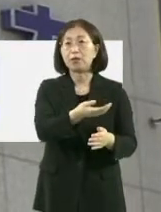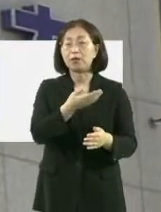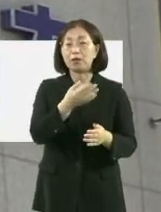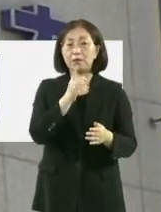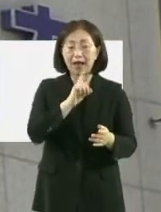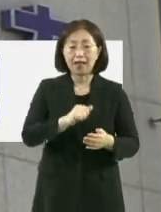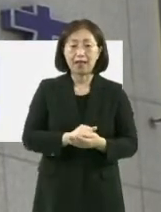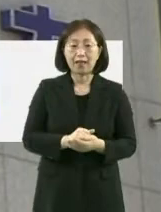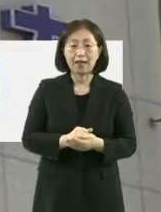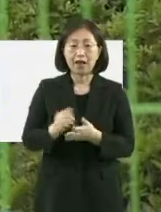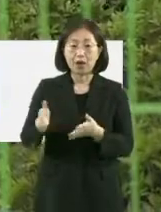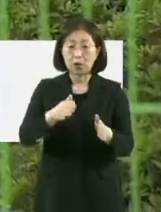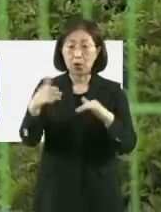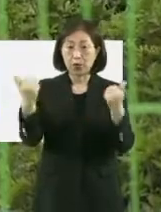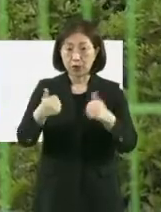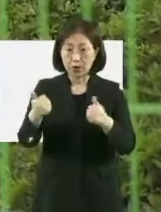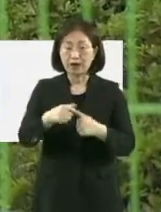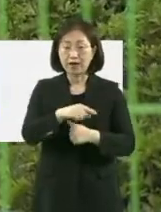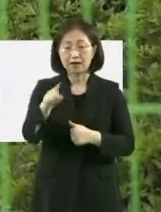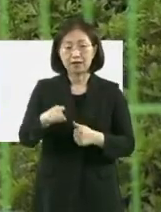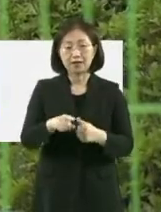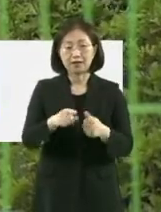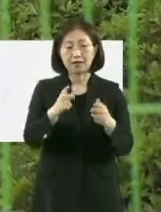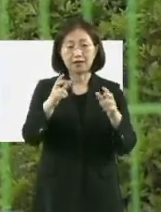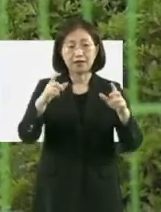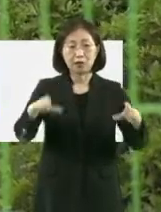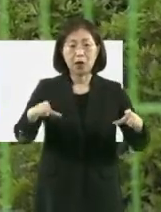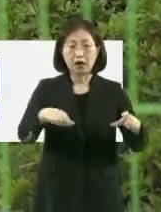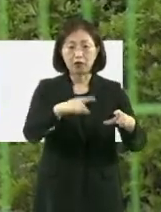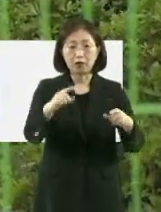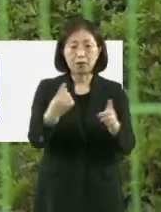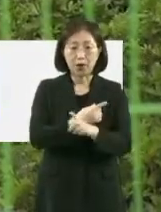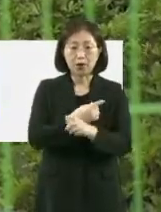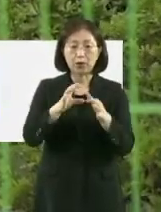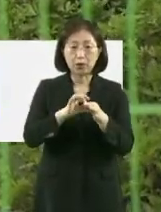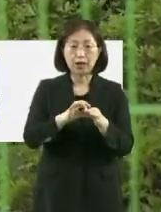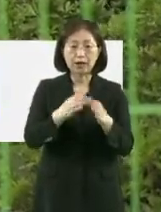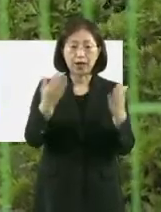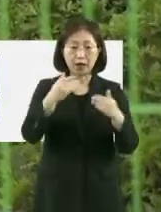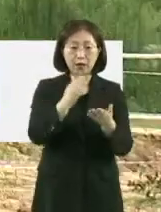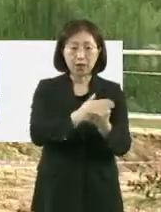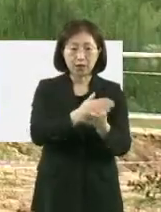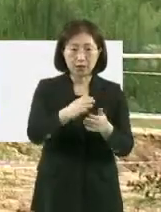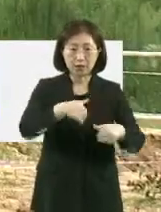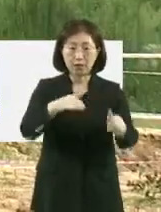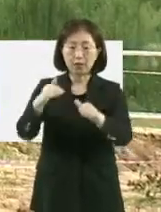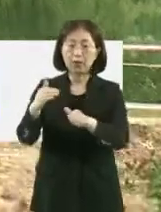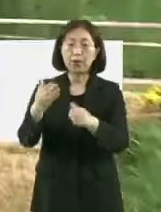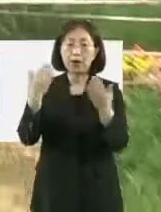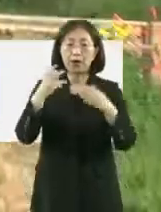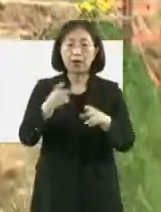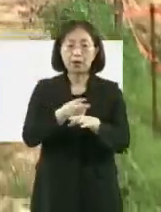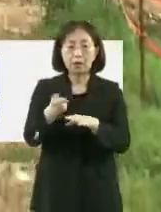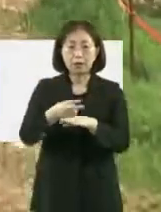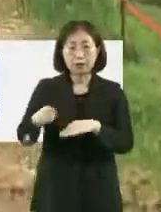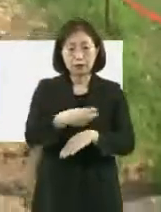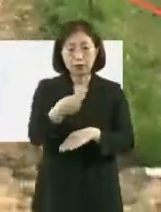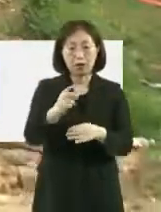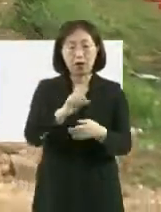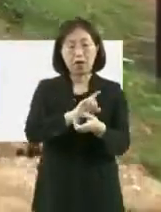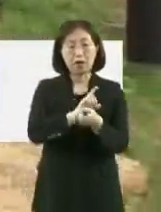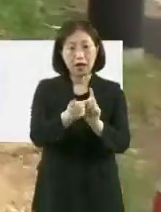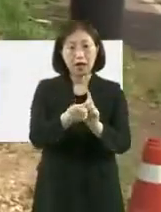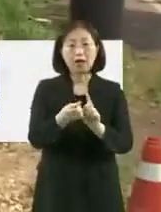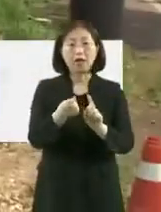시행사와 충남도의회에서는 통학구역의 변경을 통해 인근 학교 분산 배치나 통학버스 운영 등 대안까지